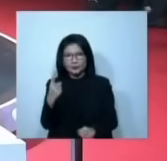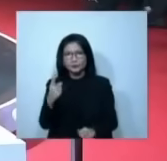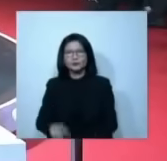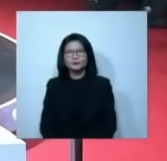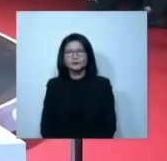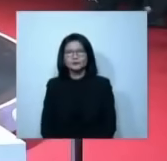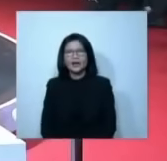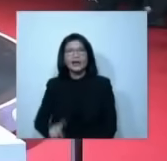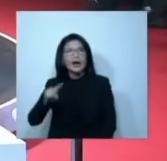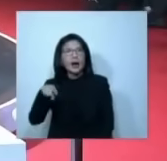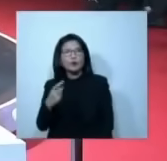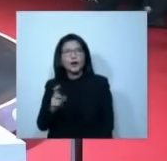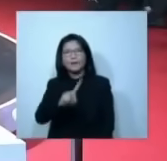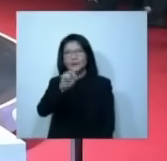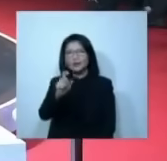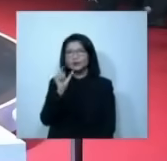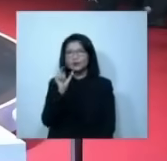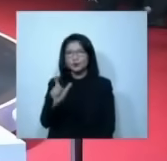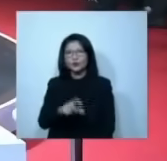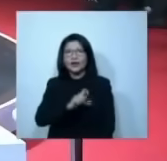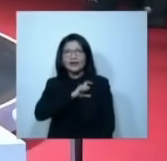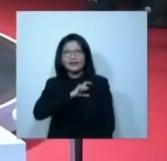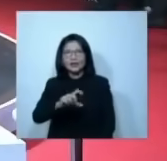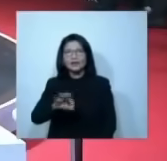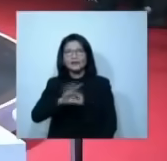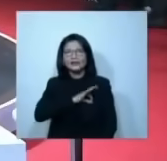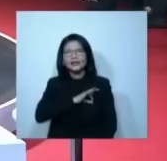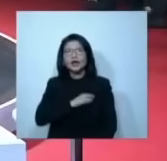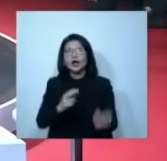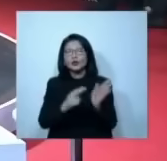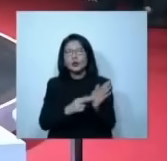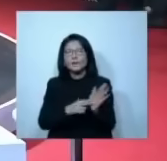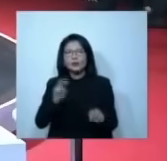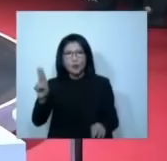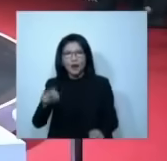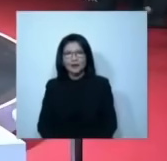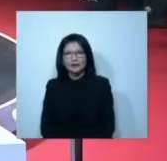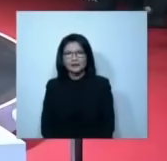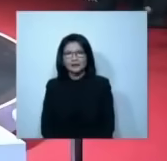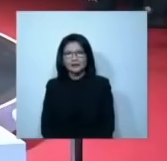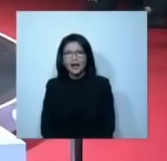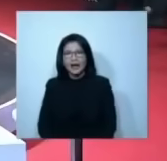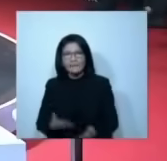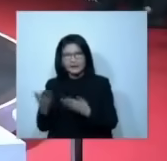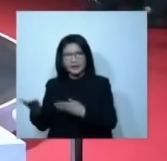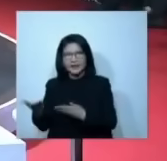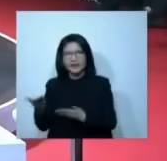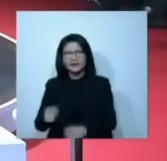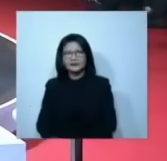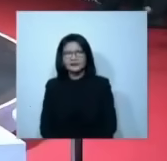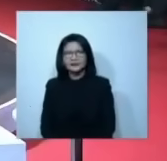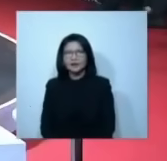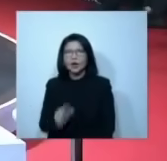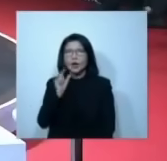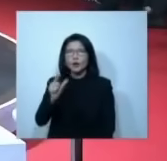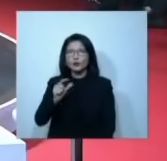meskipun ada pertanyaan yang agak offset tadi malam ya Ada pertanyaan tentang pengangguran Ya untung aja yang Ditanyanya tidak membalik Oh